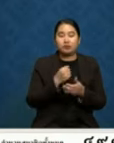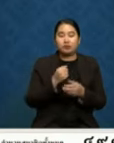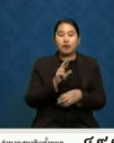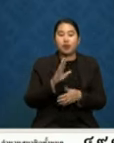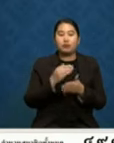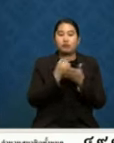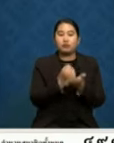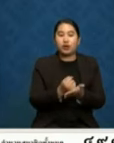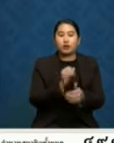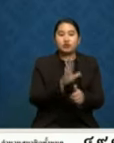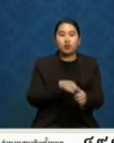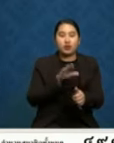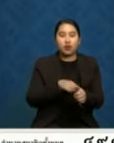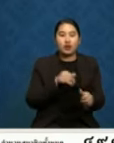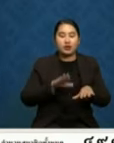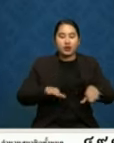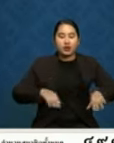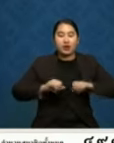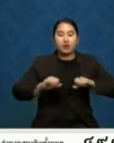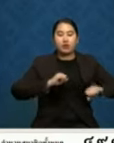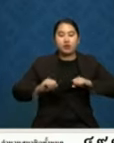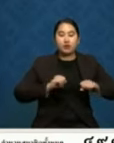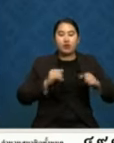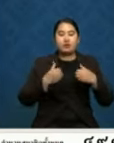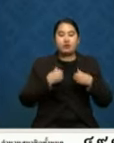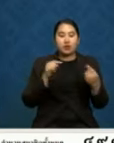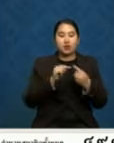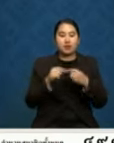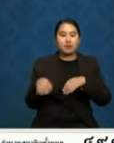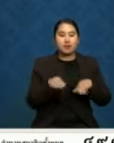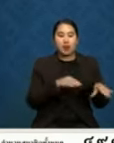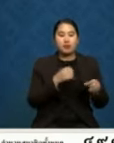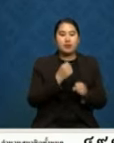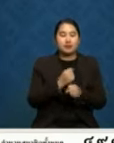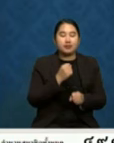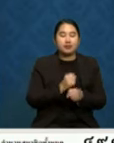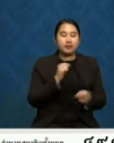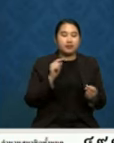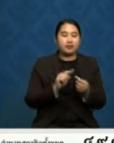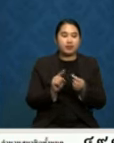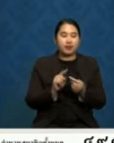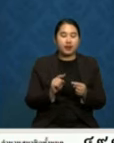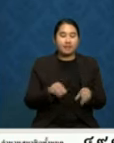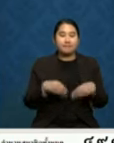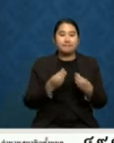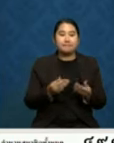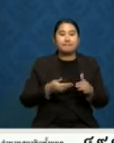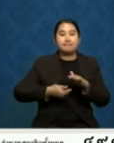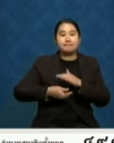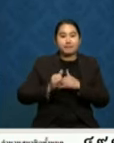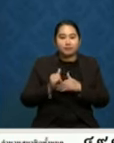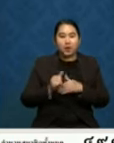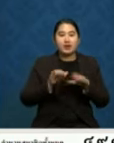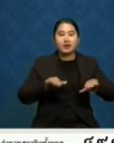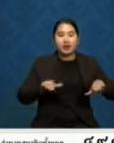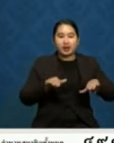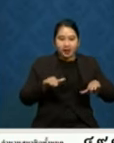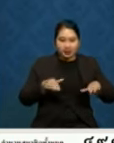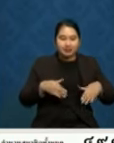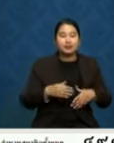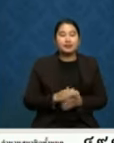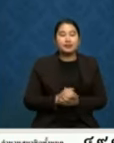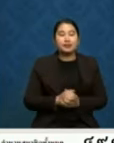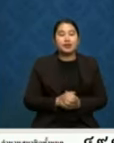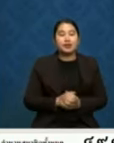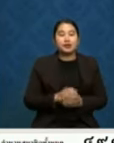ยเหลือและก็ติดตามเด็กและเยาวชนที่มุ่งเน้นการเตรียมความพร้อมก่อนที่จะปล่อยของเด็กและเยาวชนนะครับซึ่ง